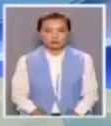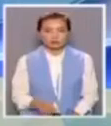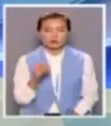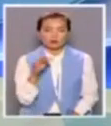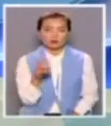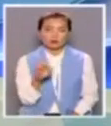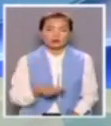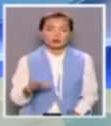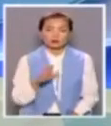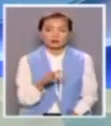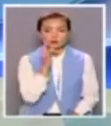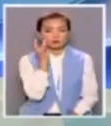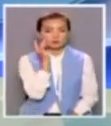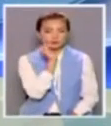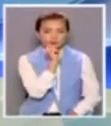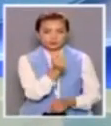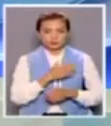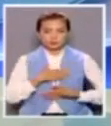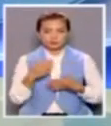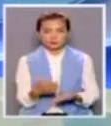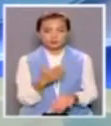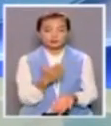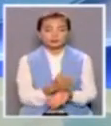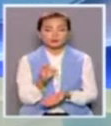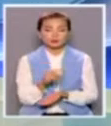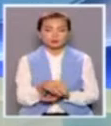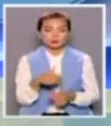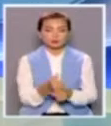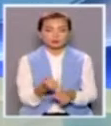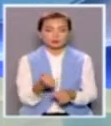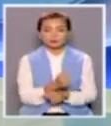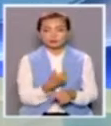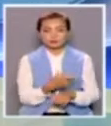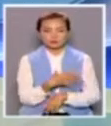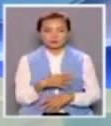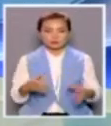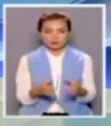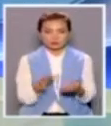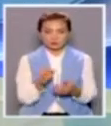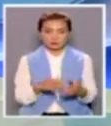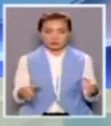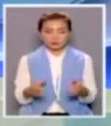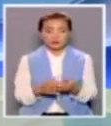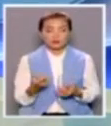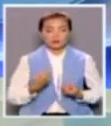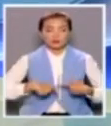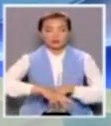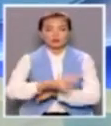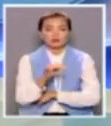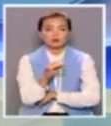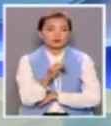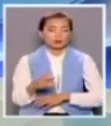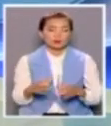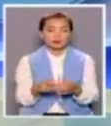Аким Атырауской области вручил волонтерам благодарственные письма от Елбасы. По словам председателя Атырауского областного филиала партии